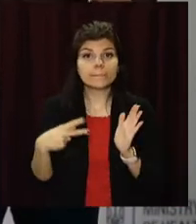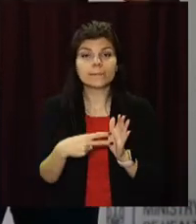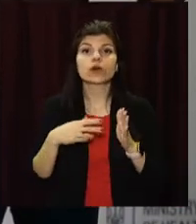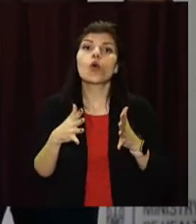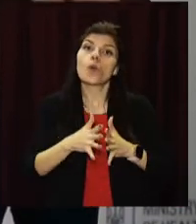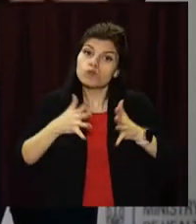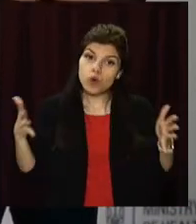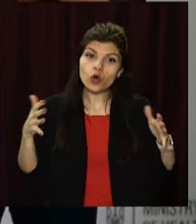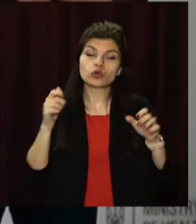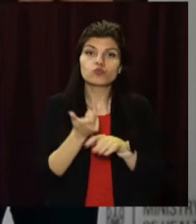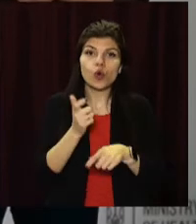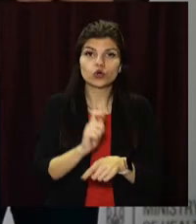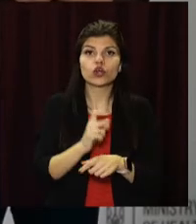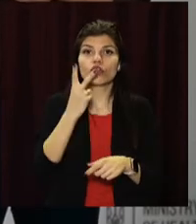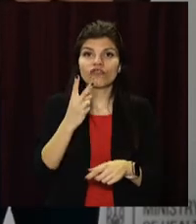розгорнути більше